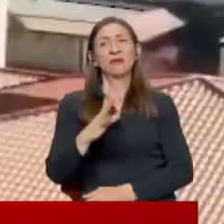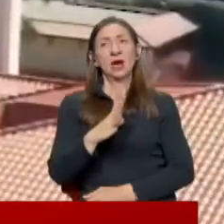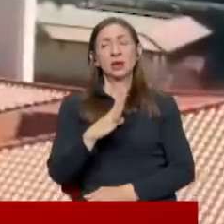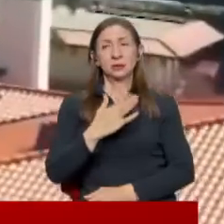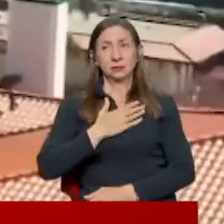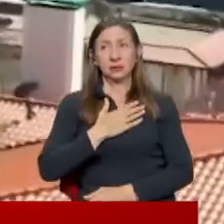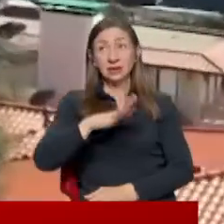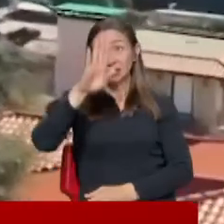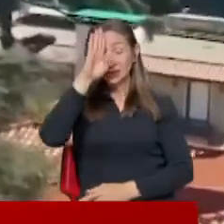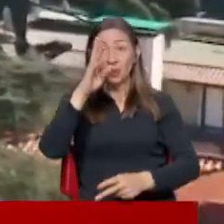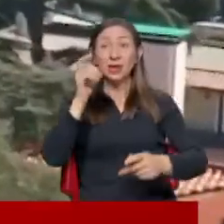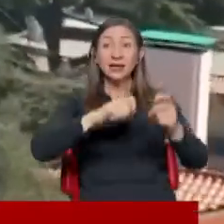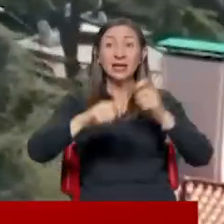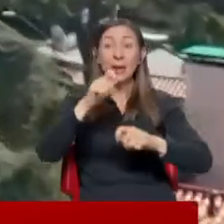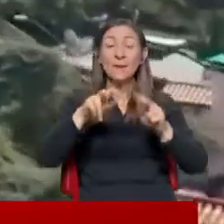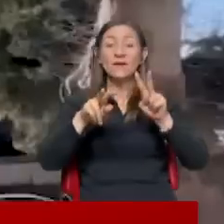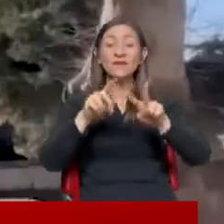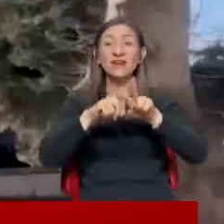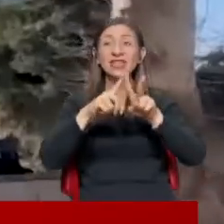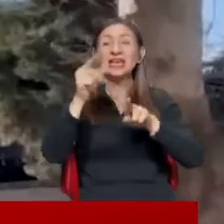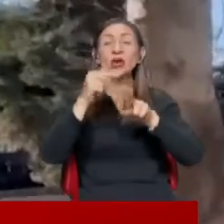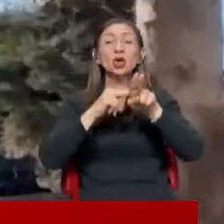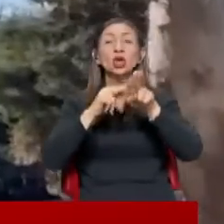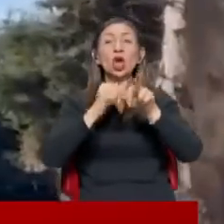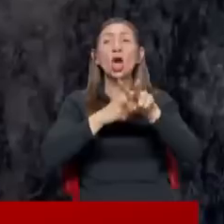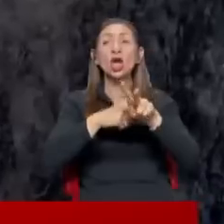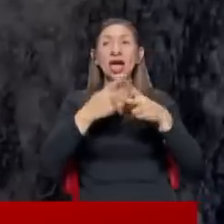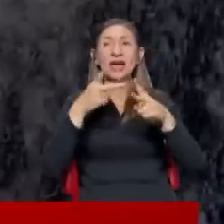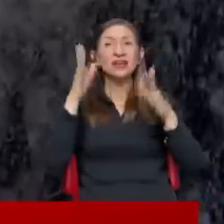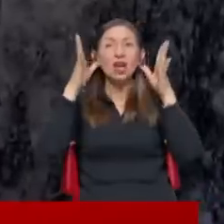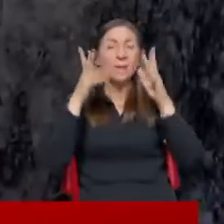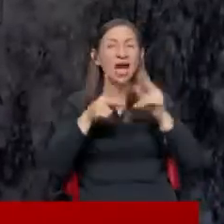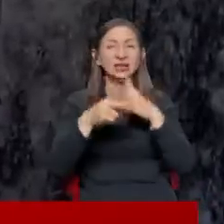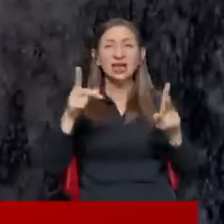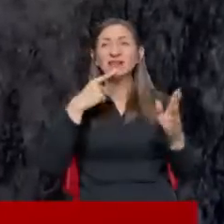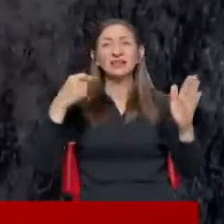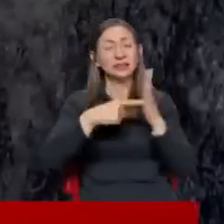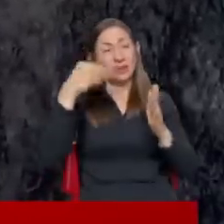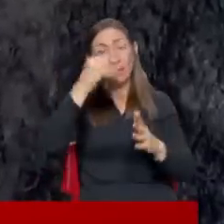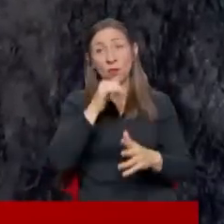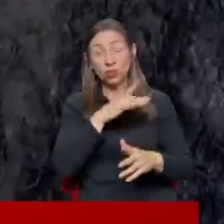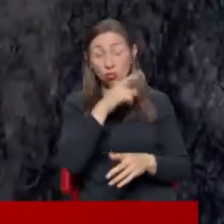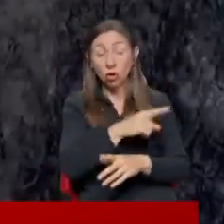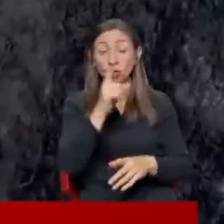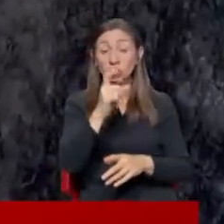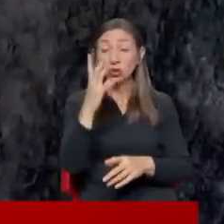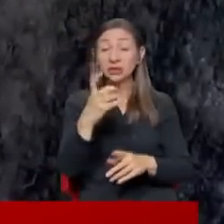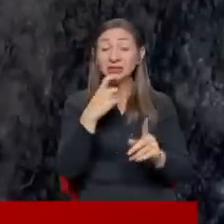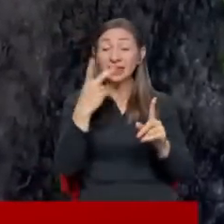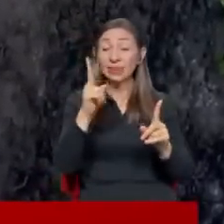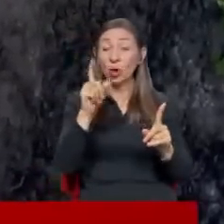olacağız. İstanbul'da restore edilen Vaniköy Camii'nin açılışında hedef almıştı Cumhurbaşkanı İmamoğlu'nu. 1994